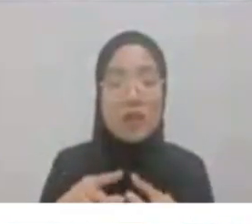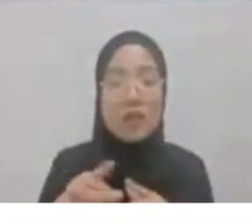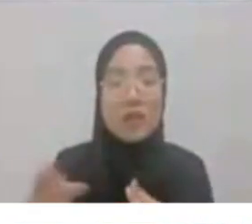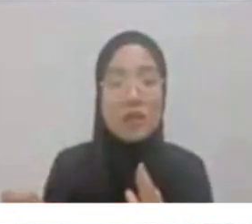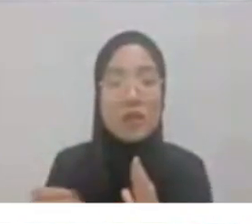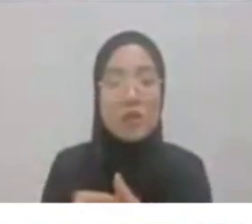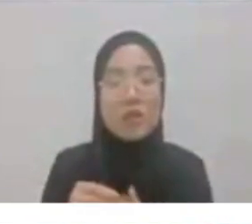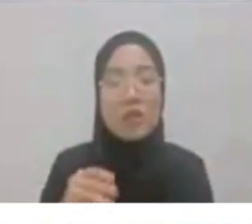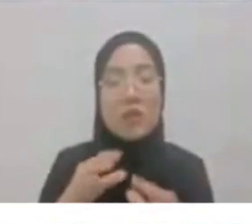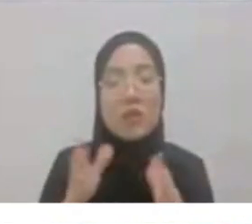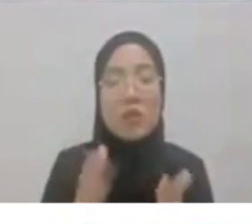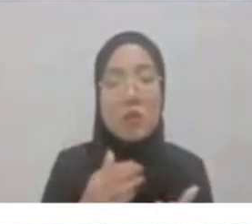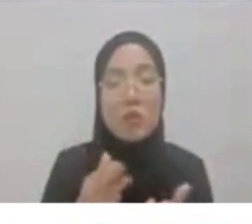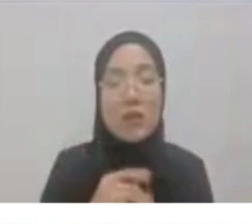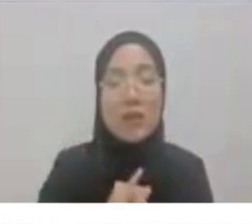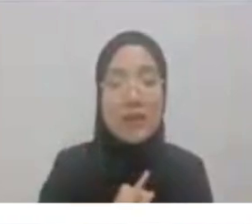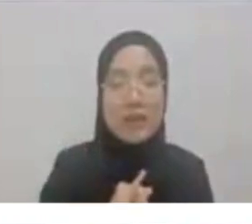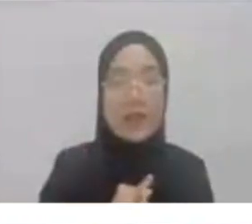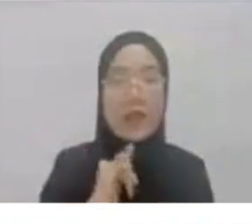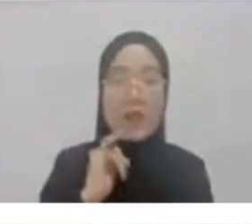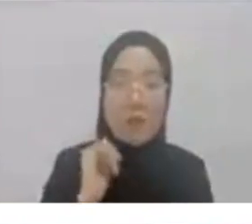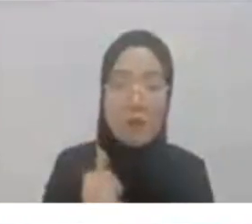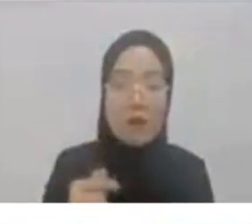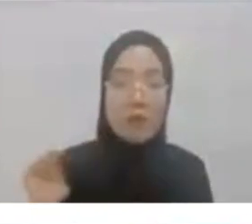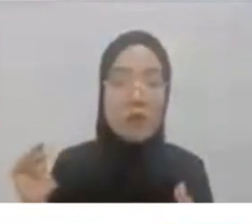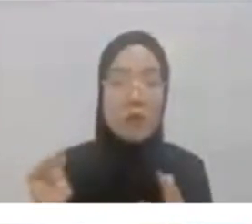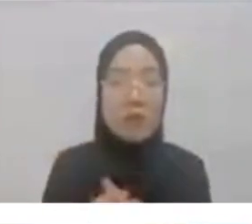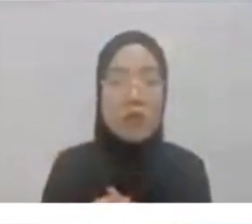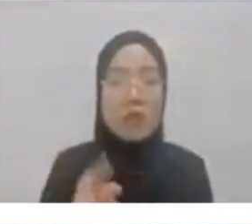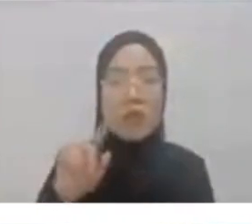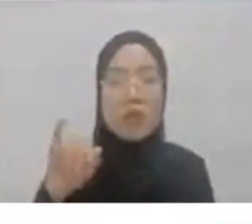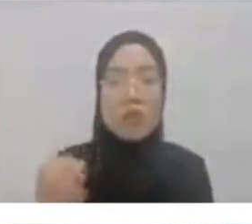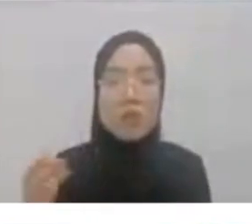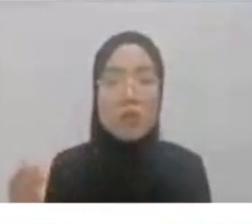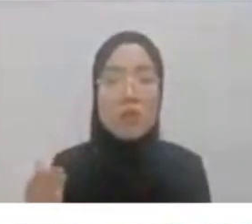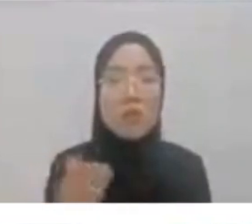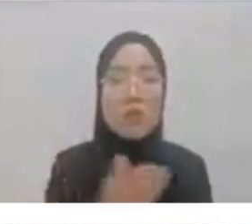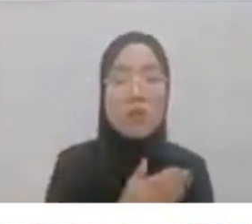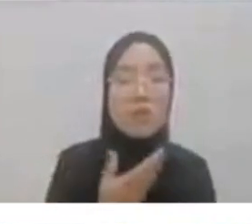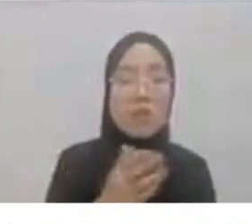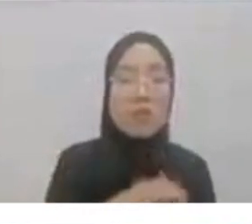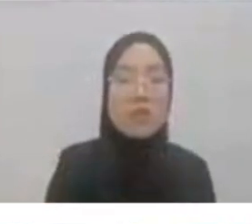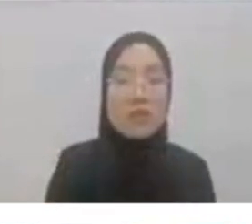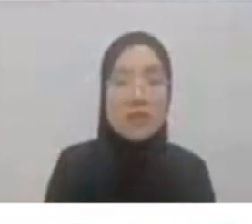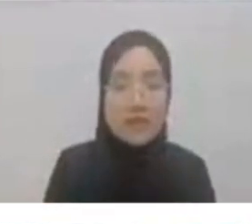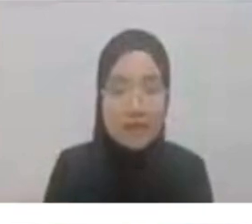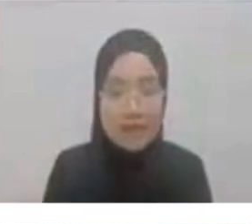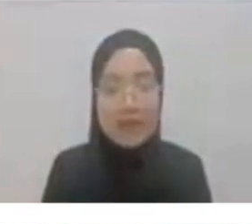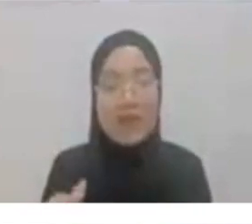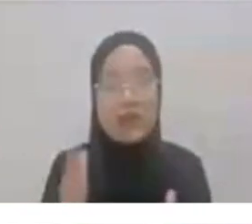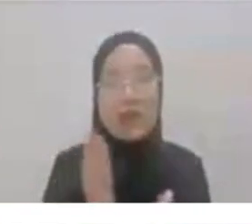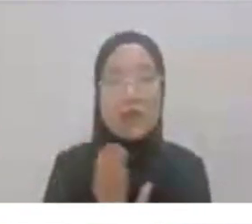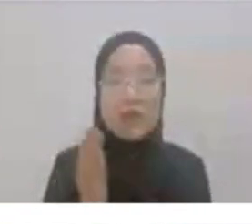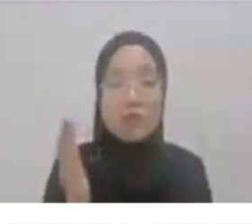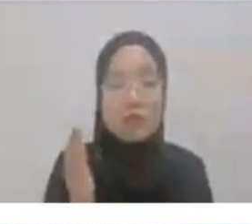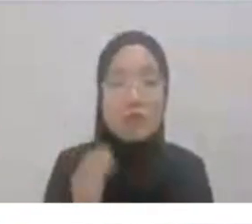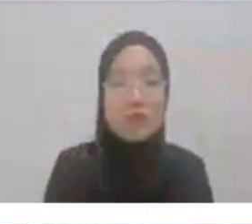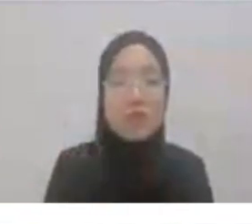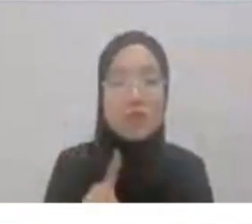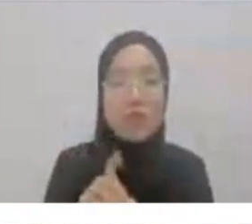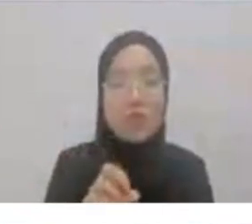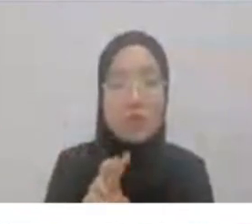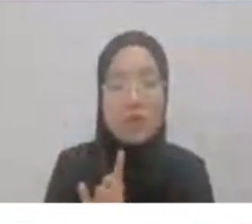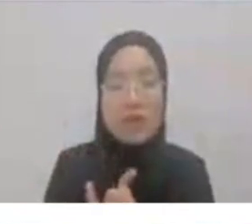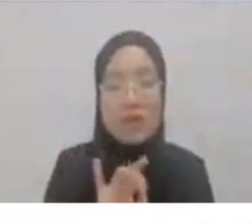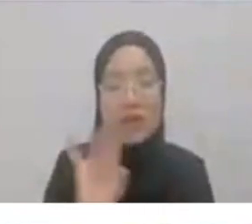identitasnya dan diperbolehkan mencoblos 1 jam sebelum pemungutan suara selesai video putusan MK nomor 102 dan seterusnya pasal